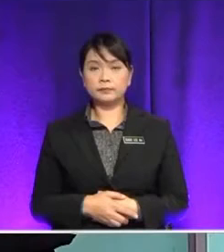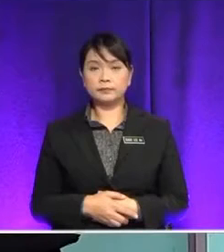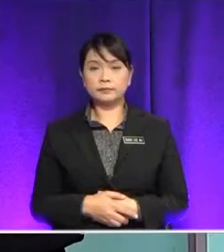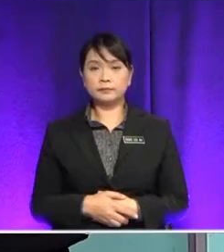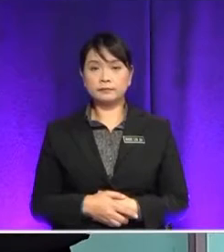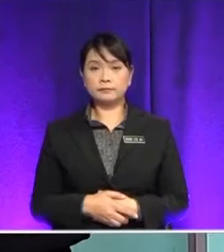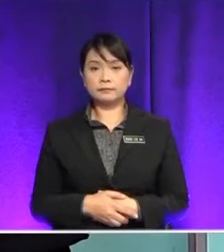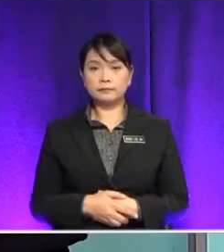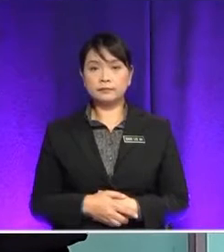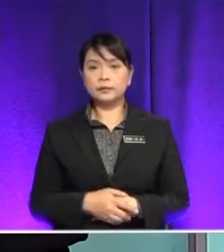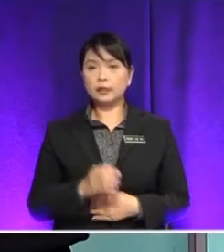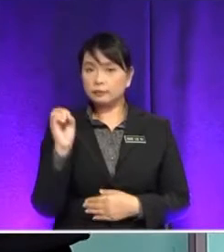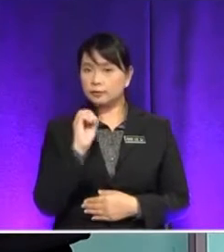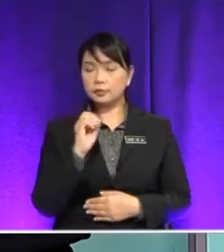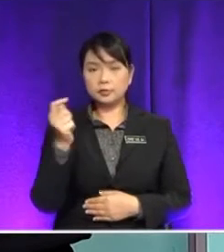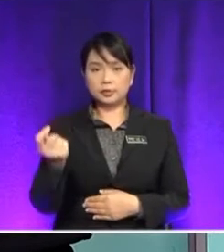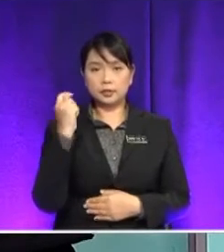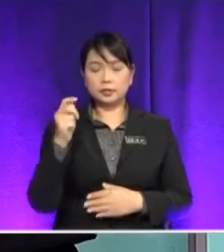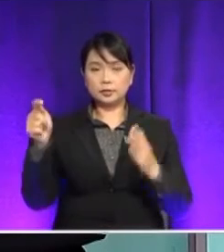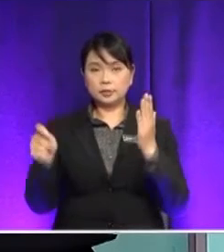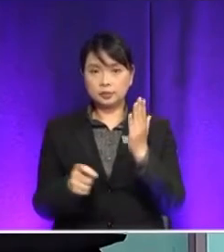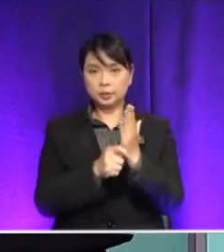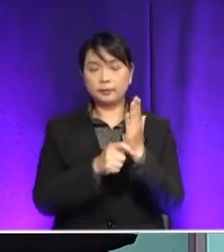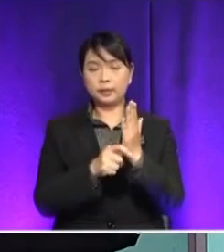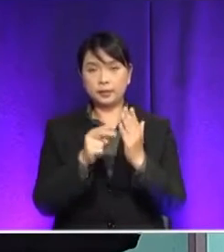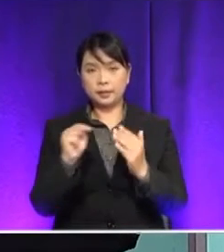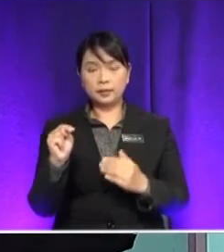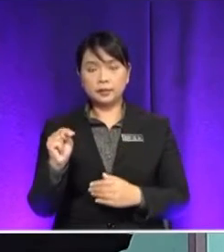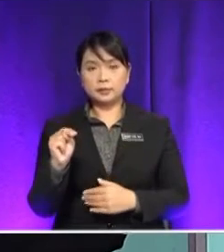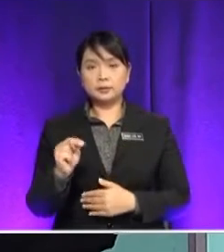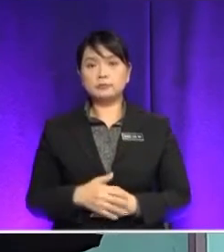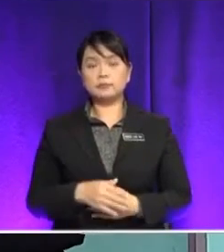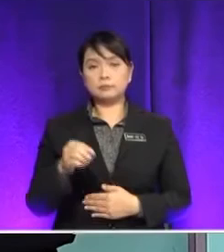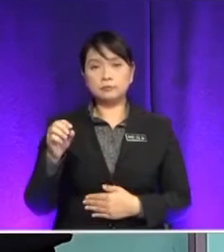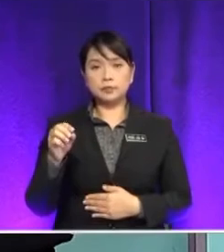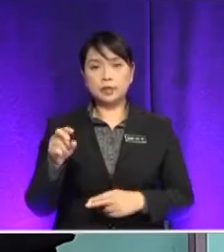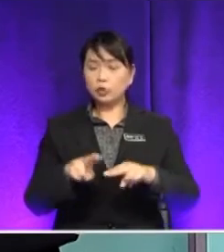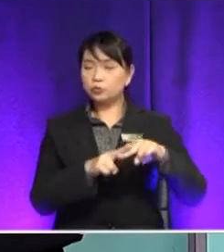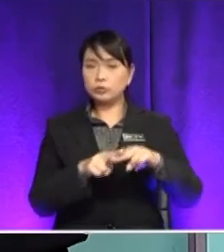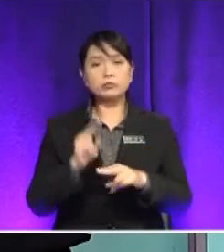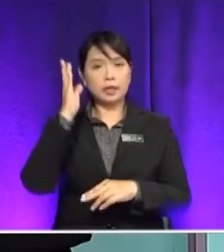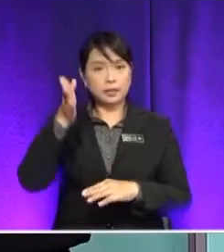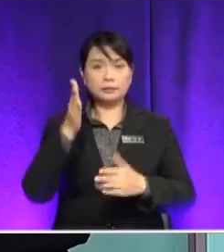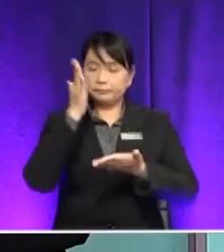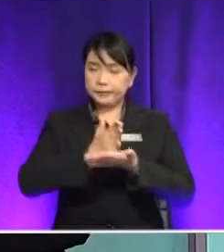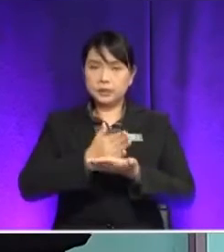maka dia akan berhenti ya oke seterusnya bagian yang kedua yakni